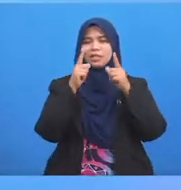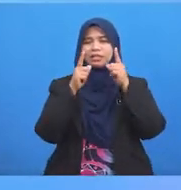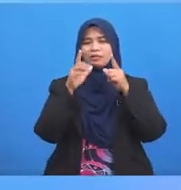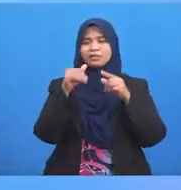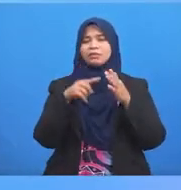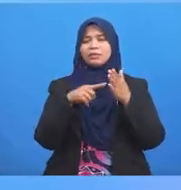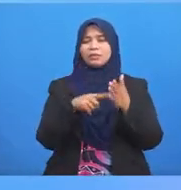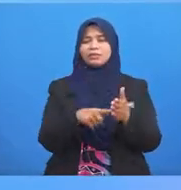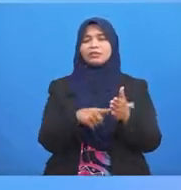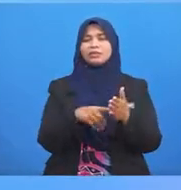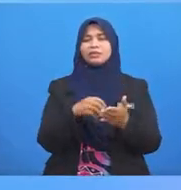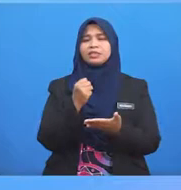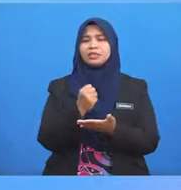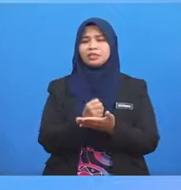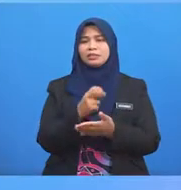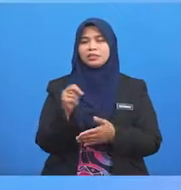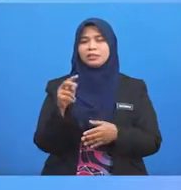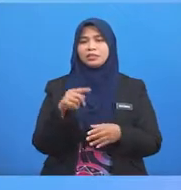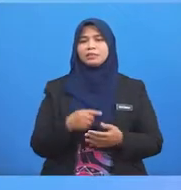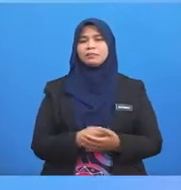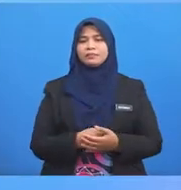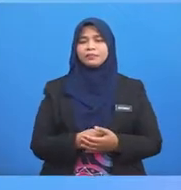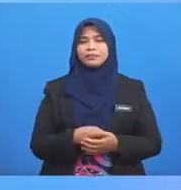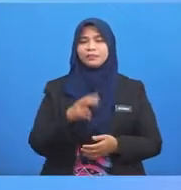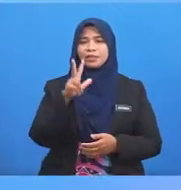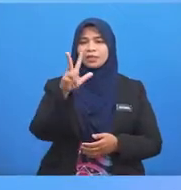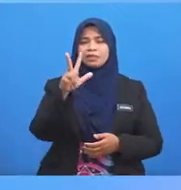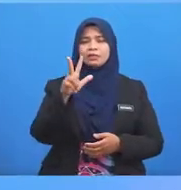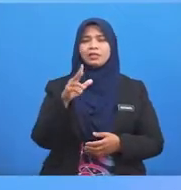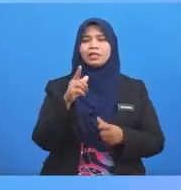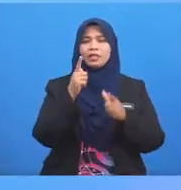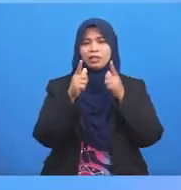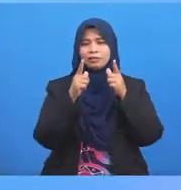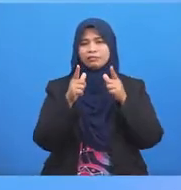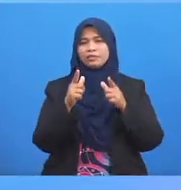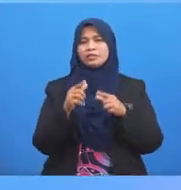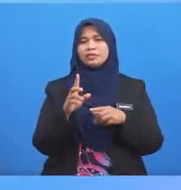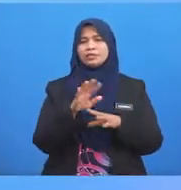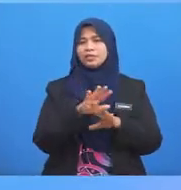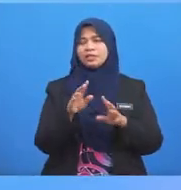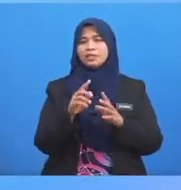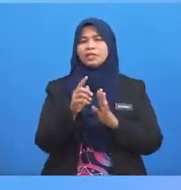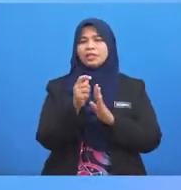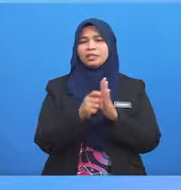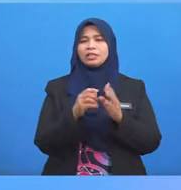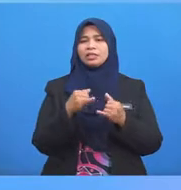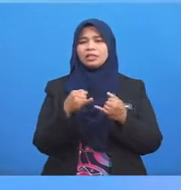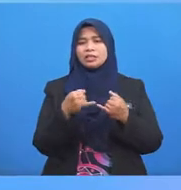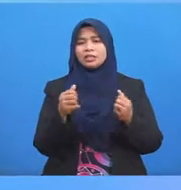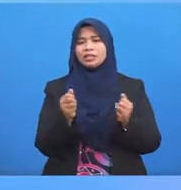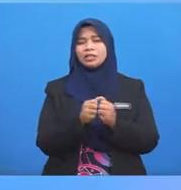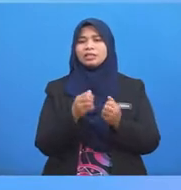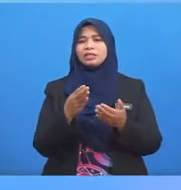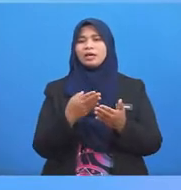menunjukkan jaminan di situ. Ketiga, sirah tidak terikat dengan sebarang